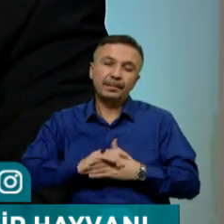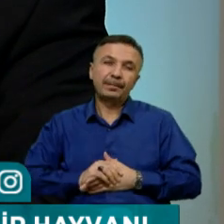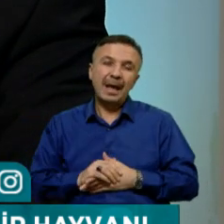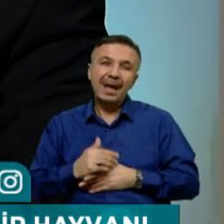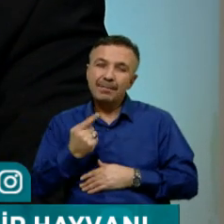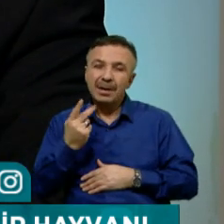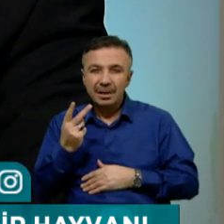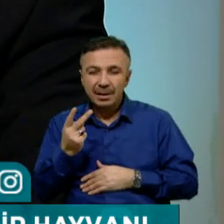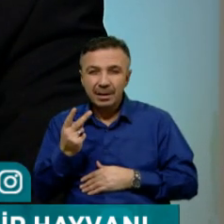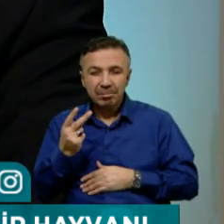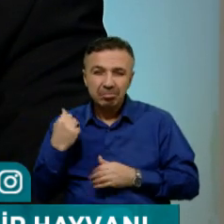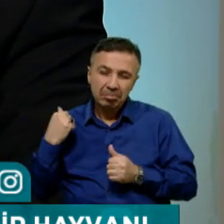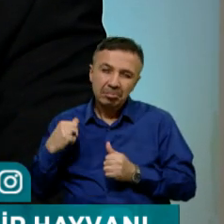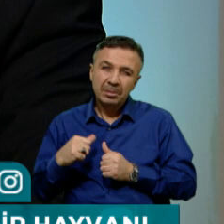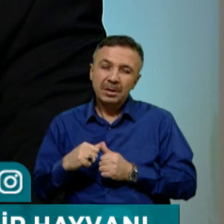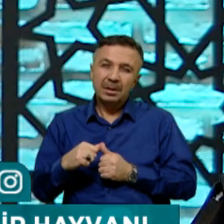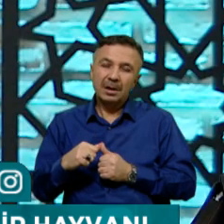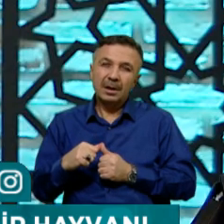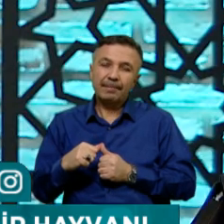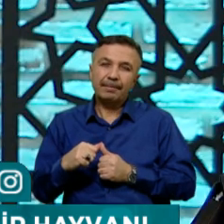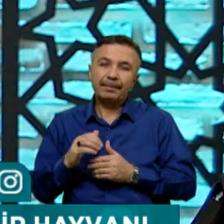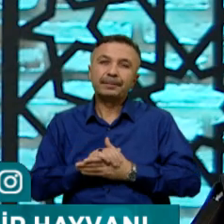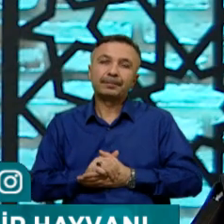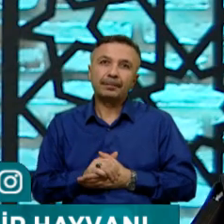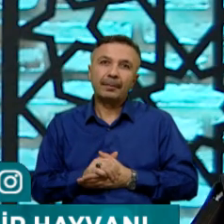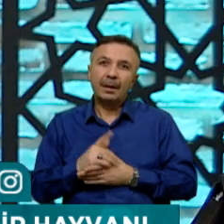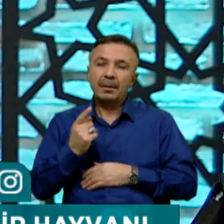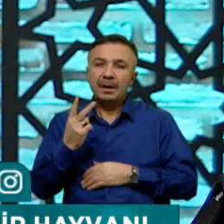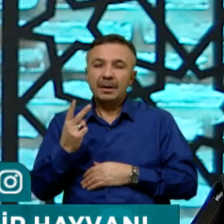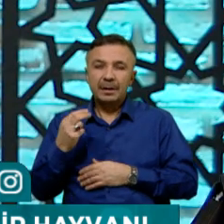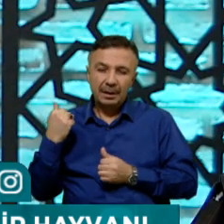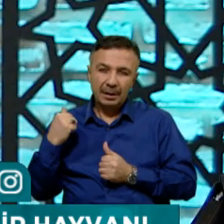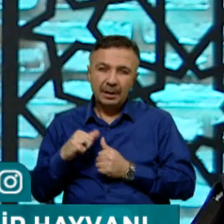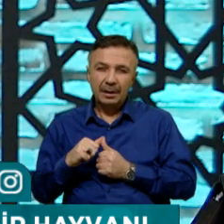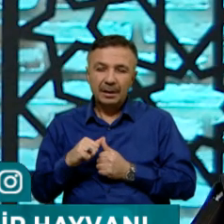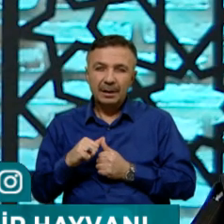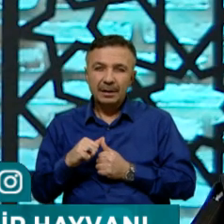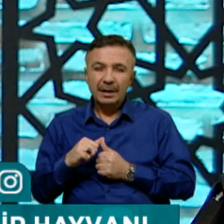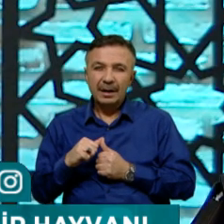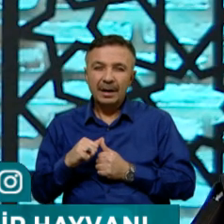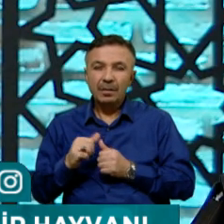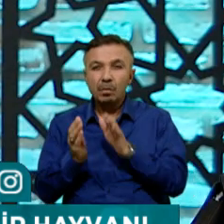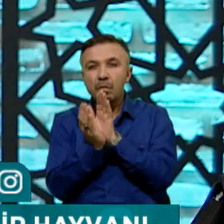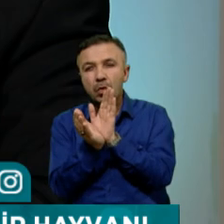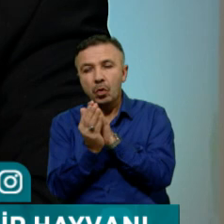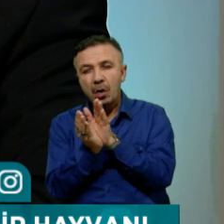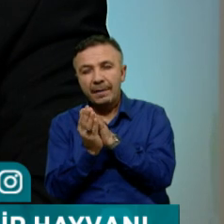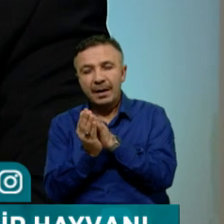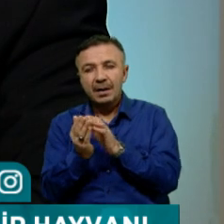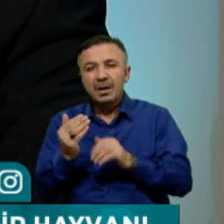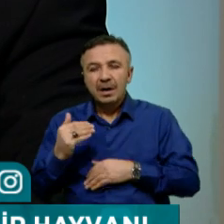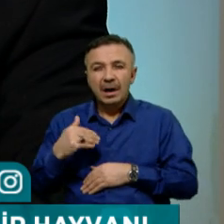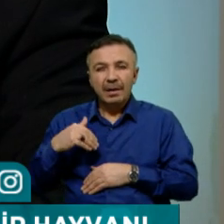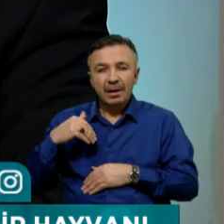iki kere Yani bir adet olmadan bir iki kere böyle olmuşsa zaten bu kuzunun